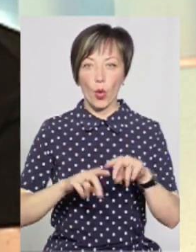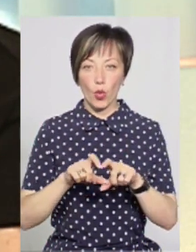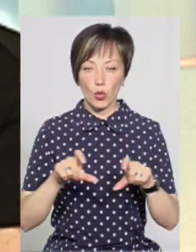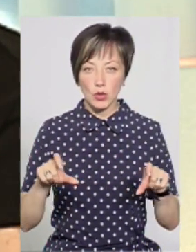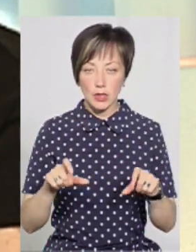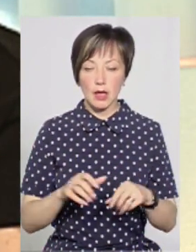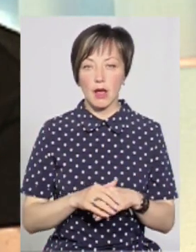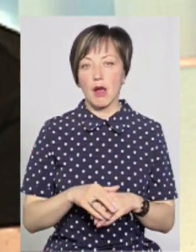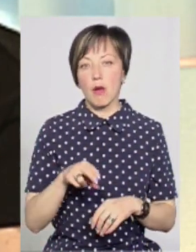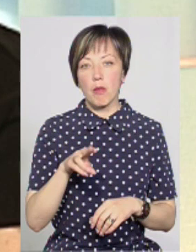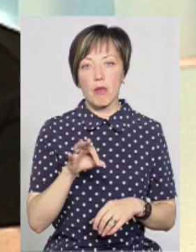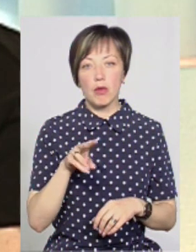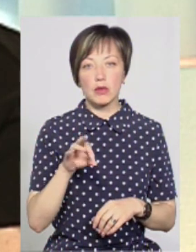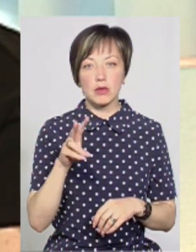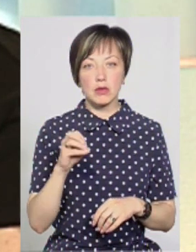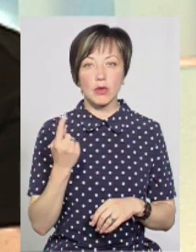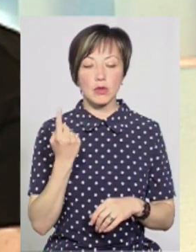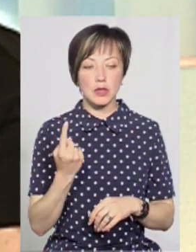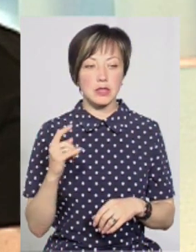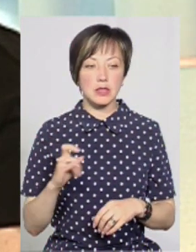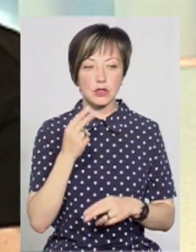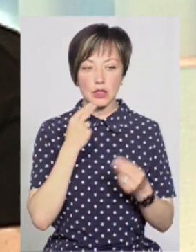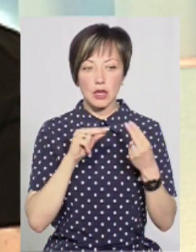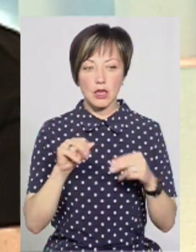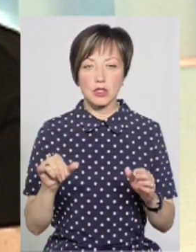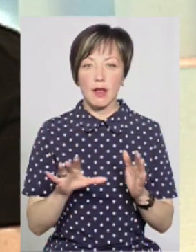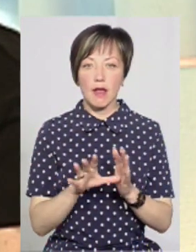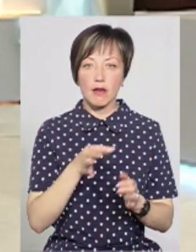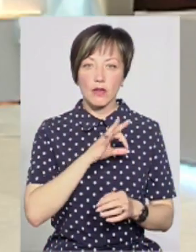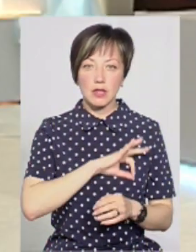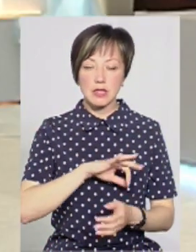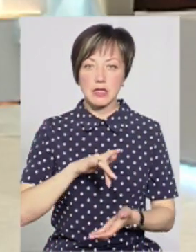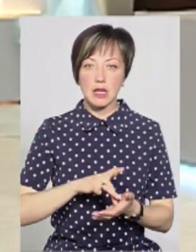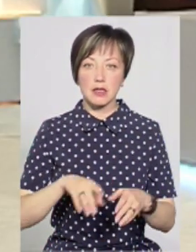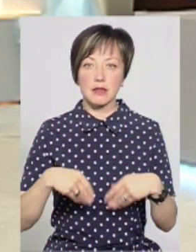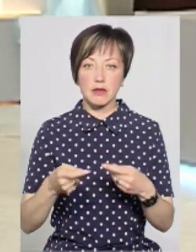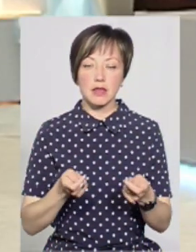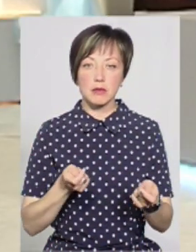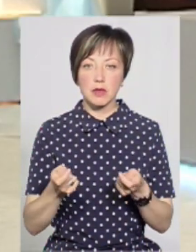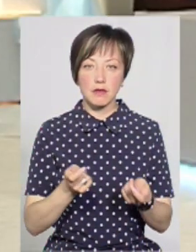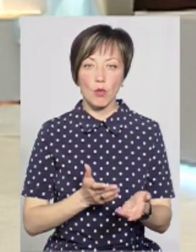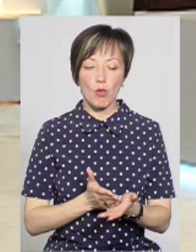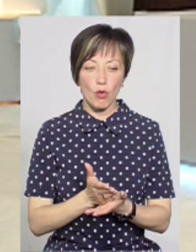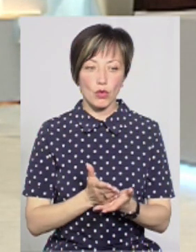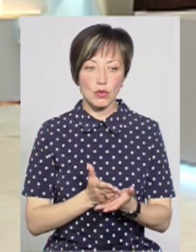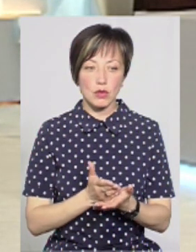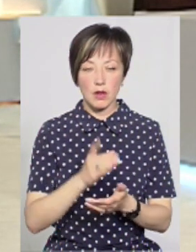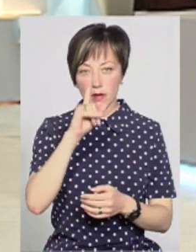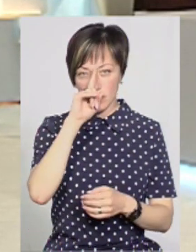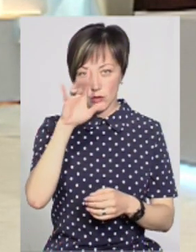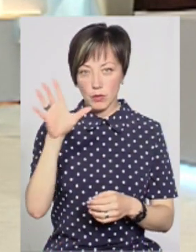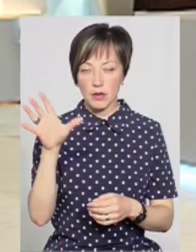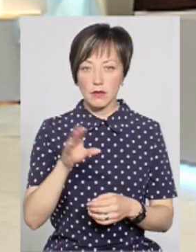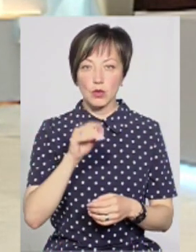В Полонному, як відомо, один з найкращих енергоефективних центрів надання адміністративних послуг, він відомий на